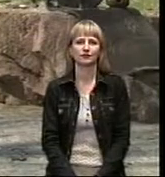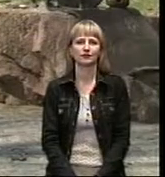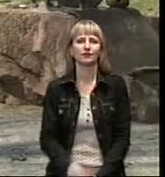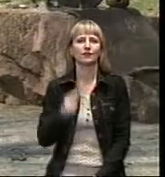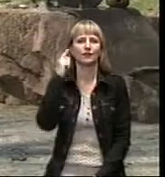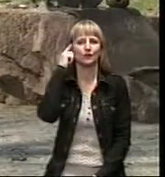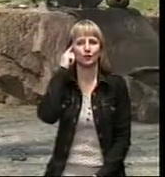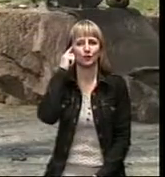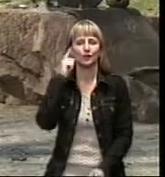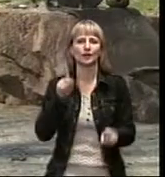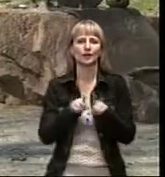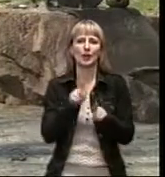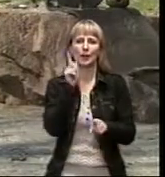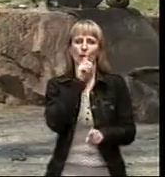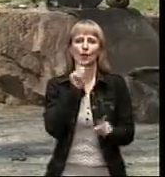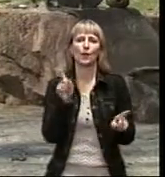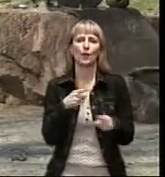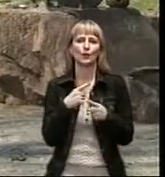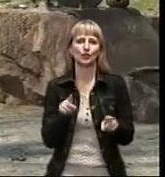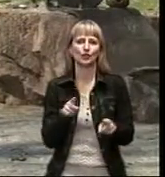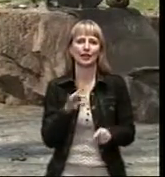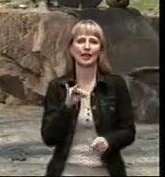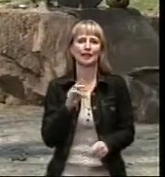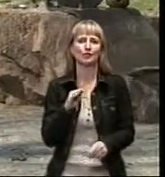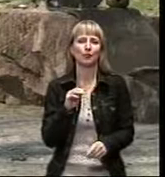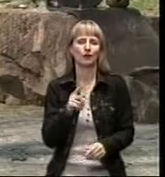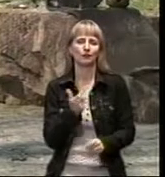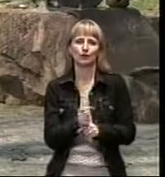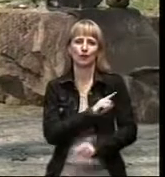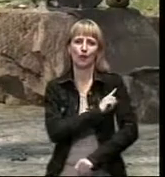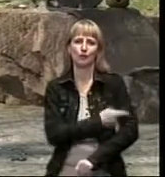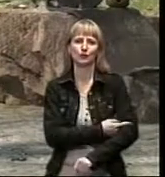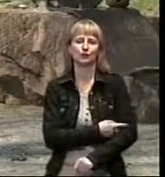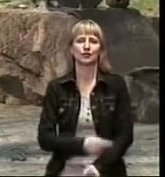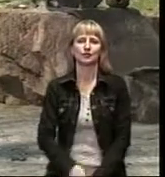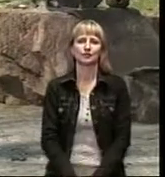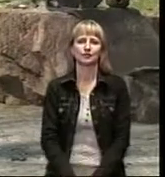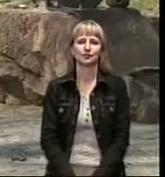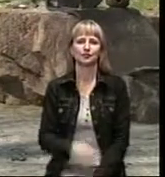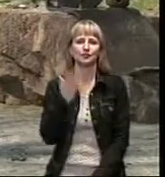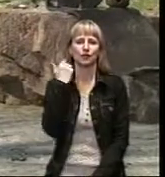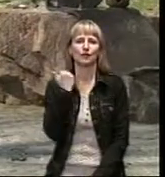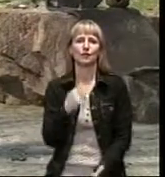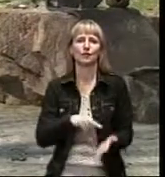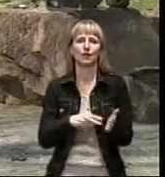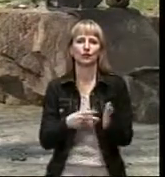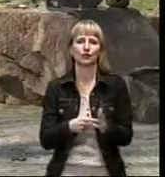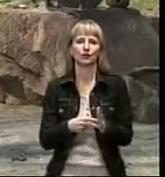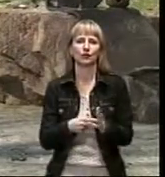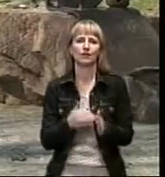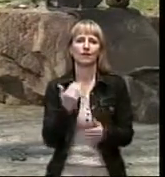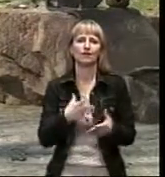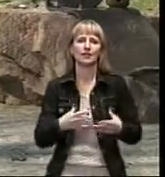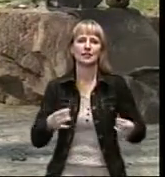Здавалося б, такий малесенький музичний інструмент, але такий потужний. Коли ви плануєте ваші